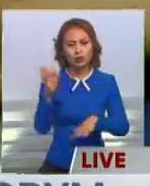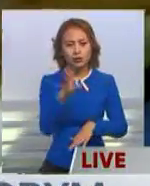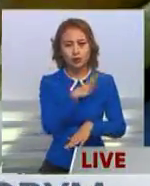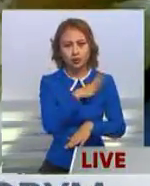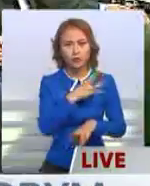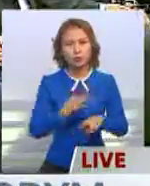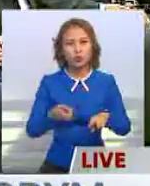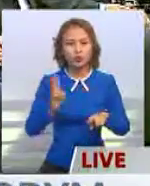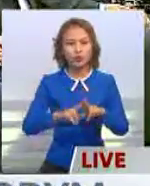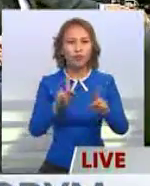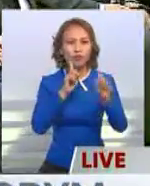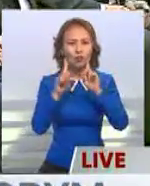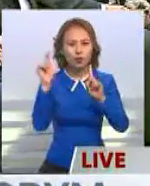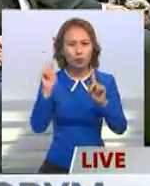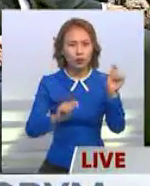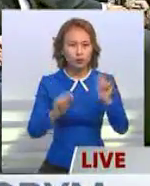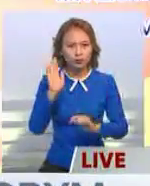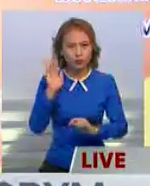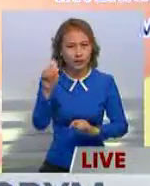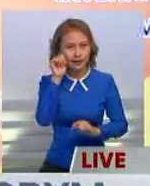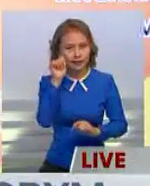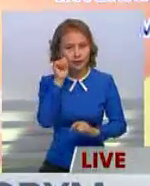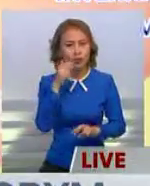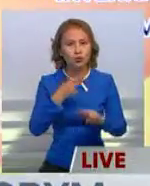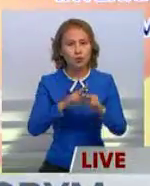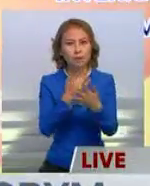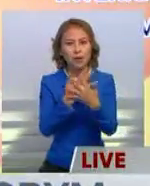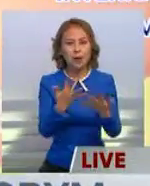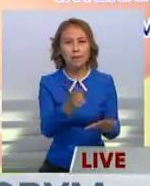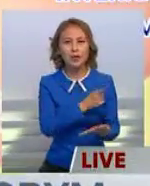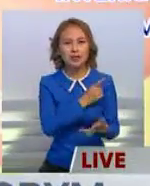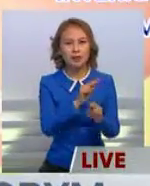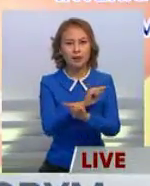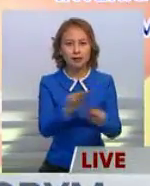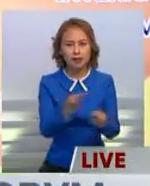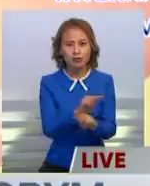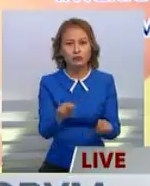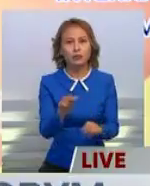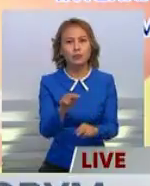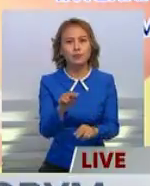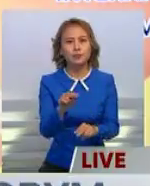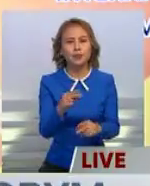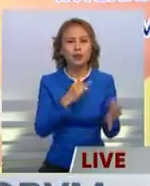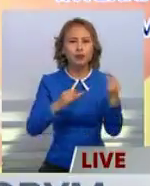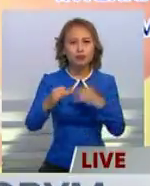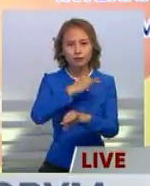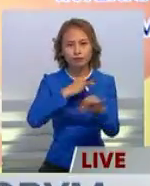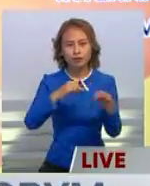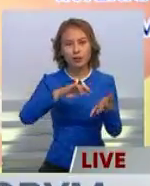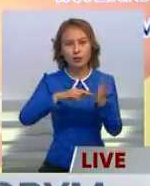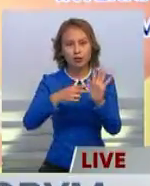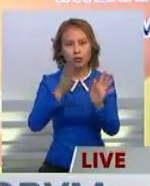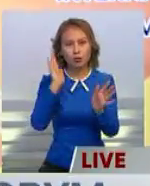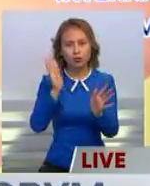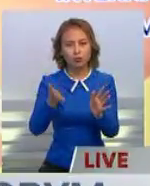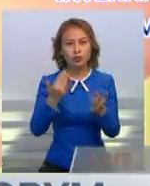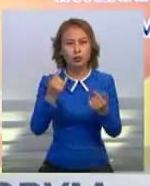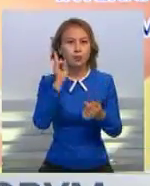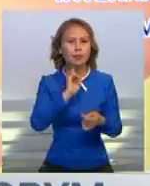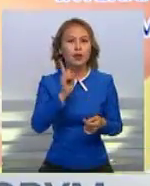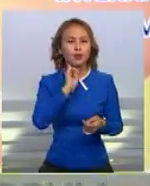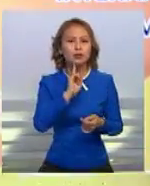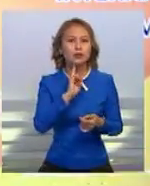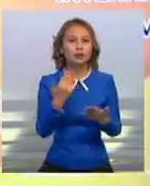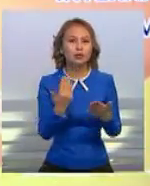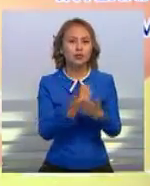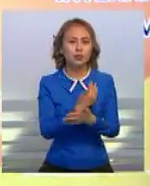болды. Форум жұмысы ертең аяқталады. Түсауы түрлі мастер-класстар, кездесулер мен талқылаулар өтеді деп жоспарланған. Әзірге айтар